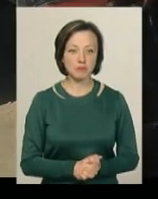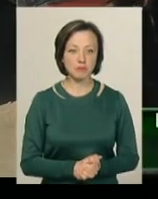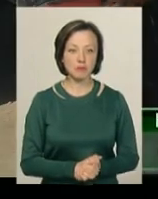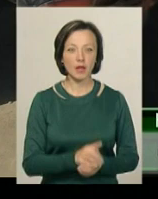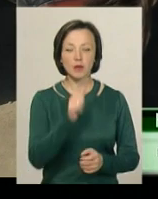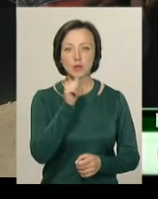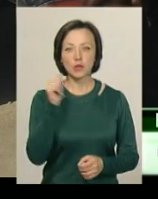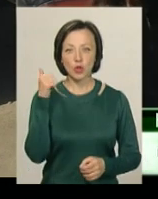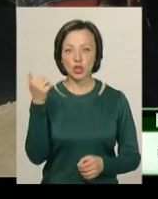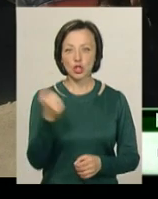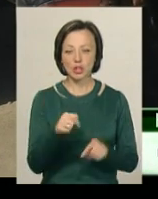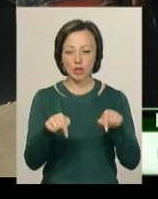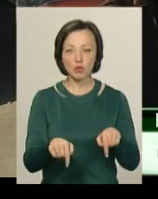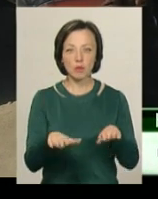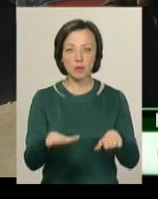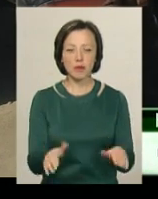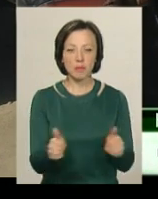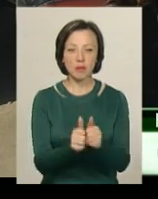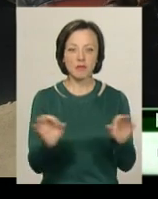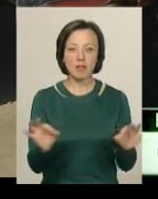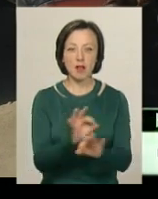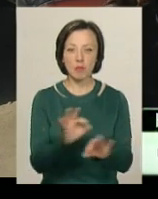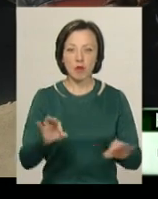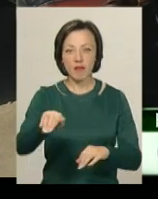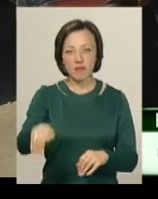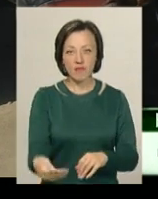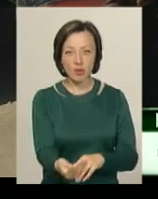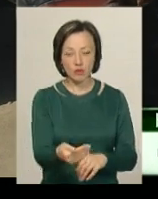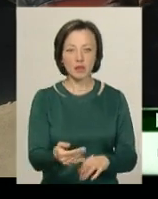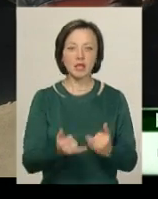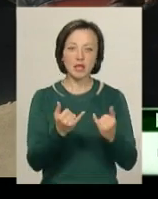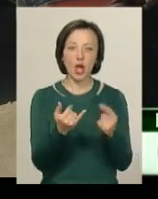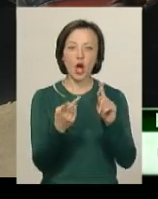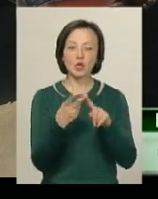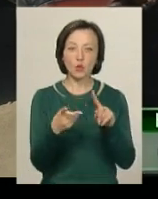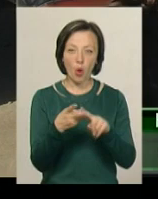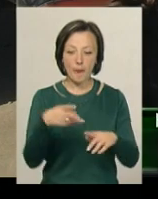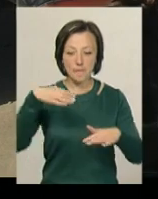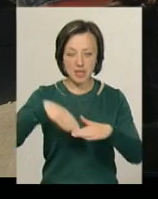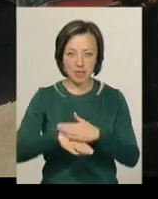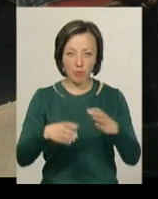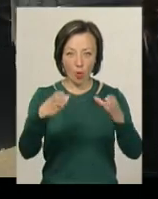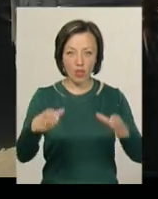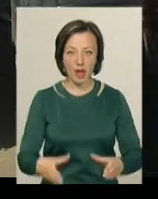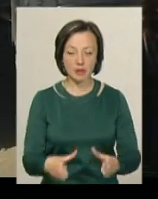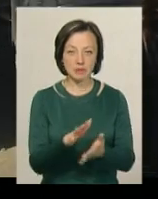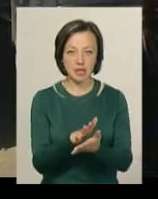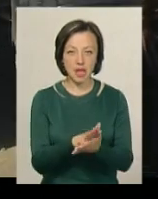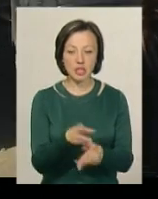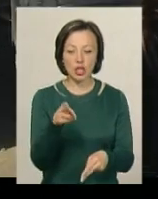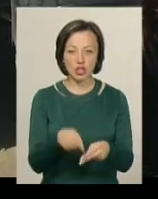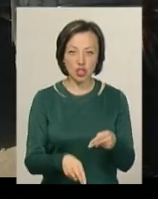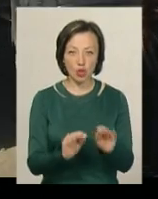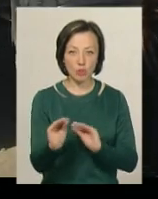Минулого тижня на цьому місці поблизу філармонії викупили котлован для другого підземного контейнеру для сміття. Закінчити